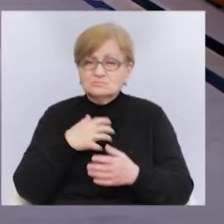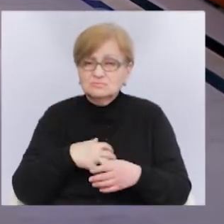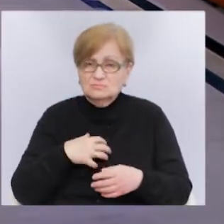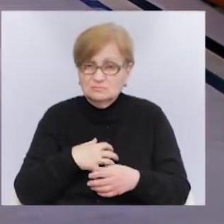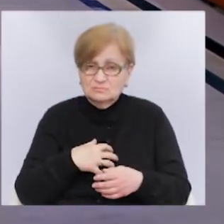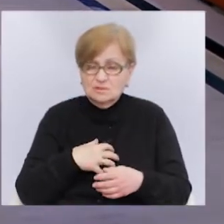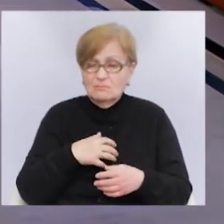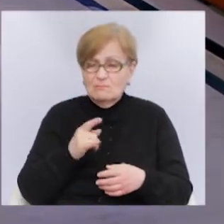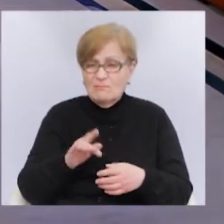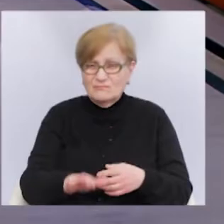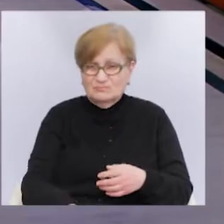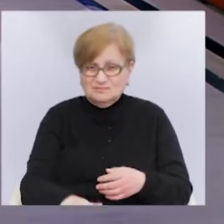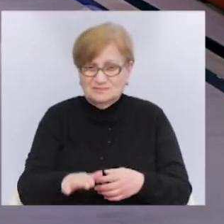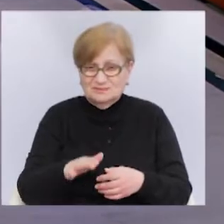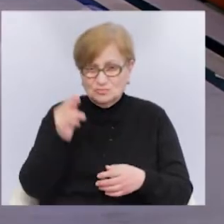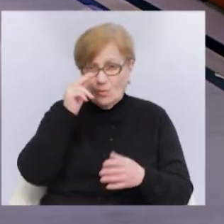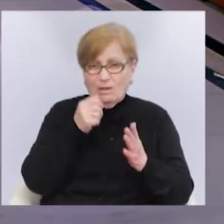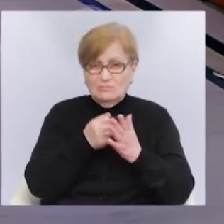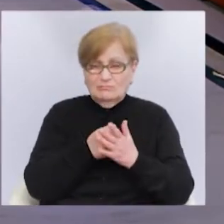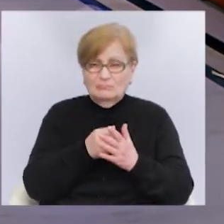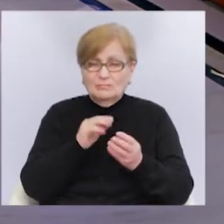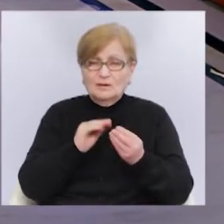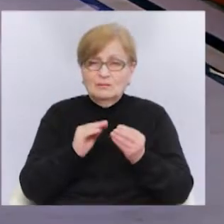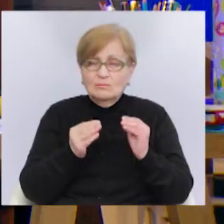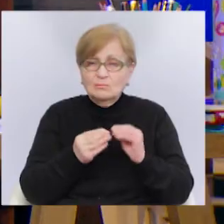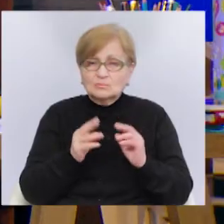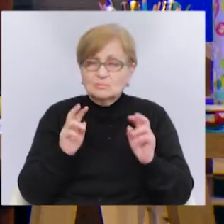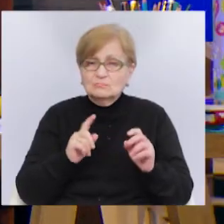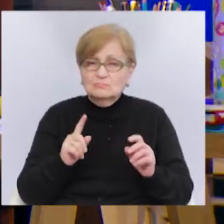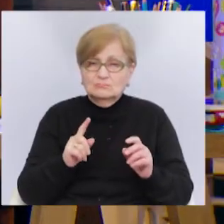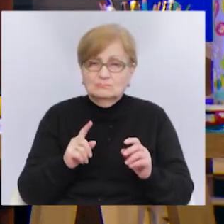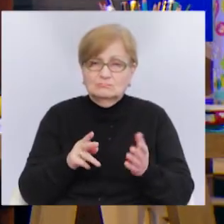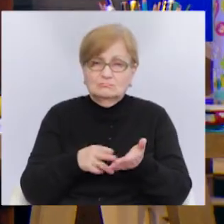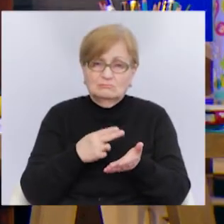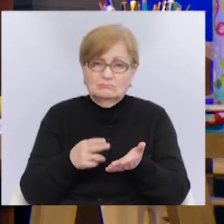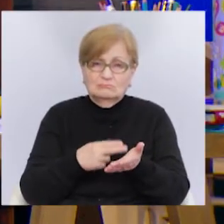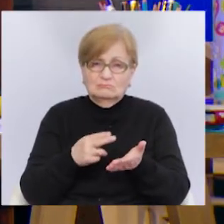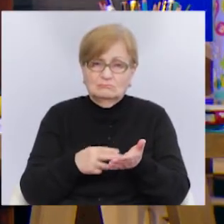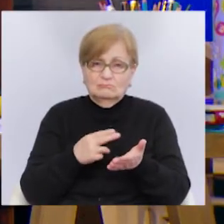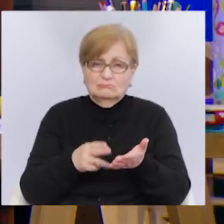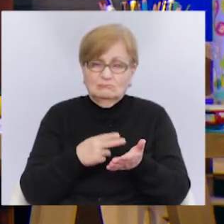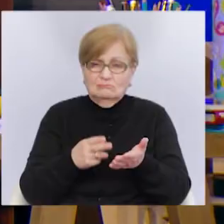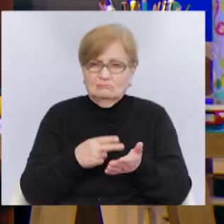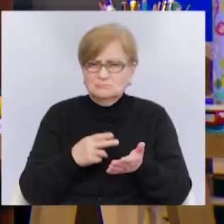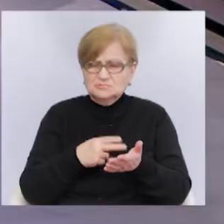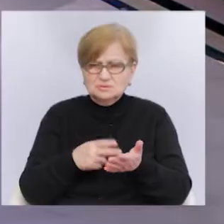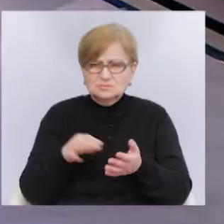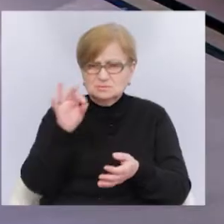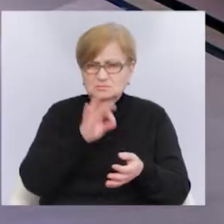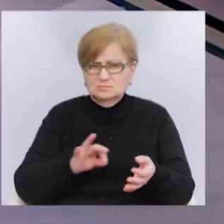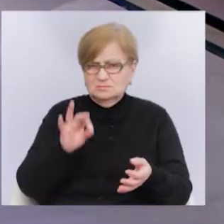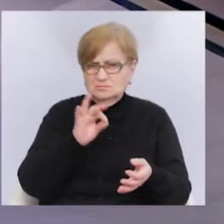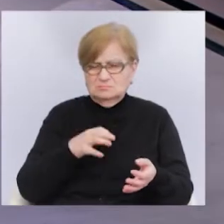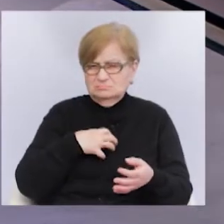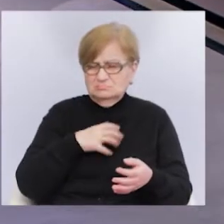მნიშვნელოვანია სკოლამდელ ასაკში პრობლემატური თემა და ციგნი და ციგნის კითხვა არსად არ ამოვიდა როგორც